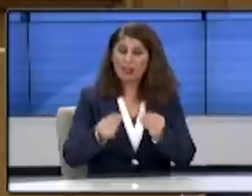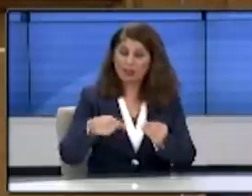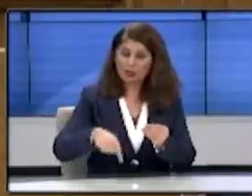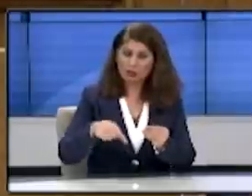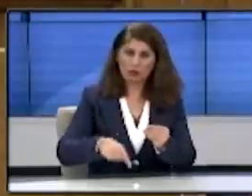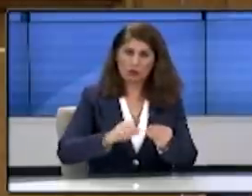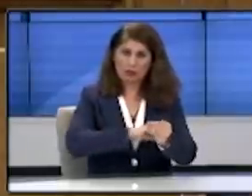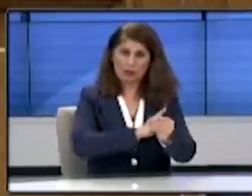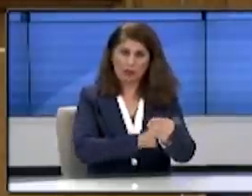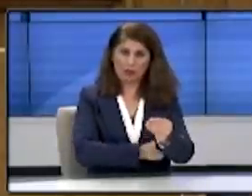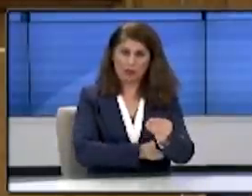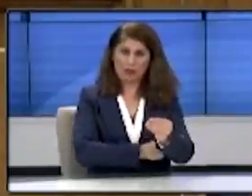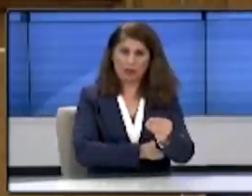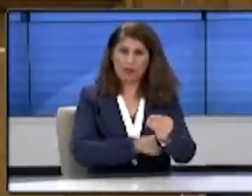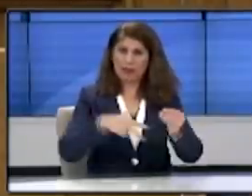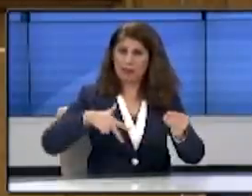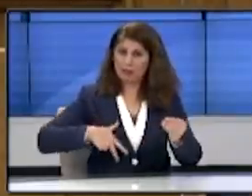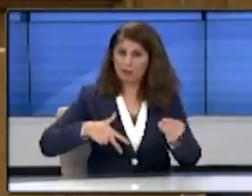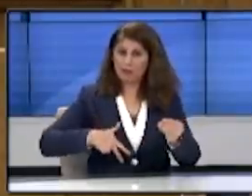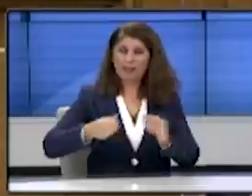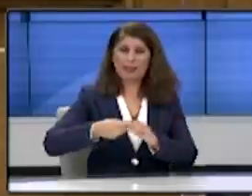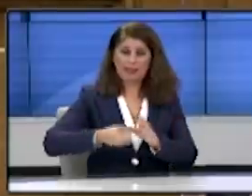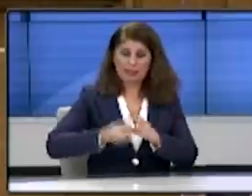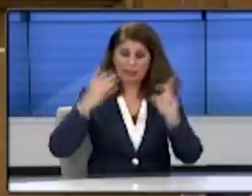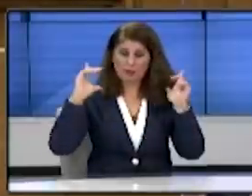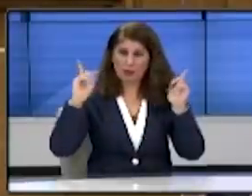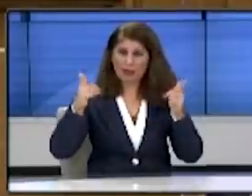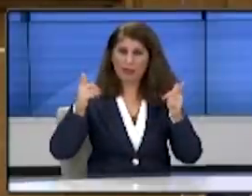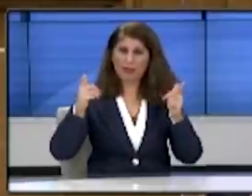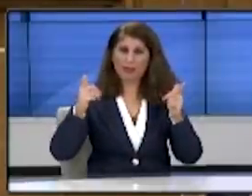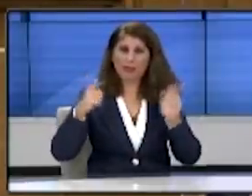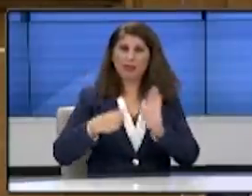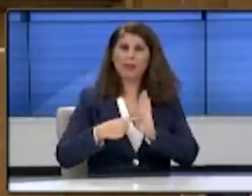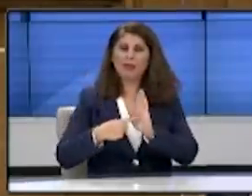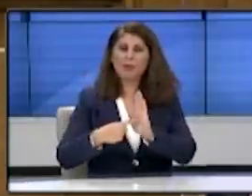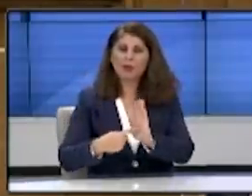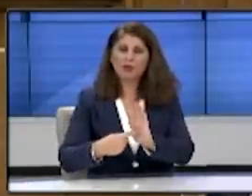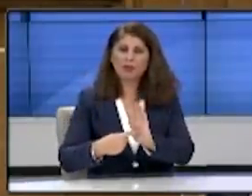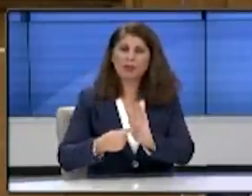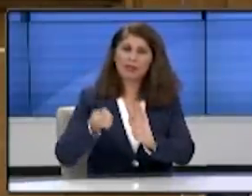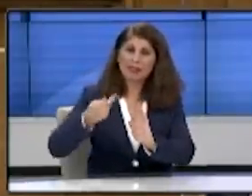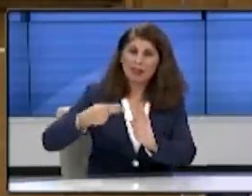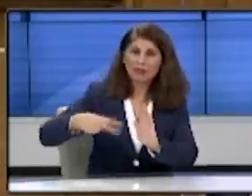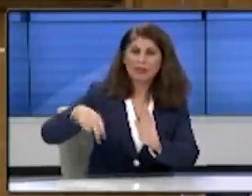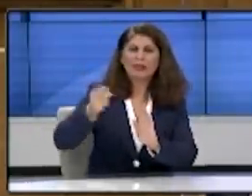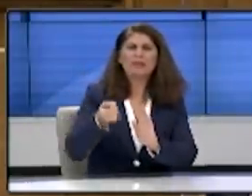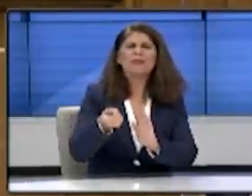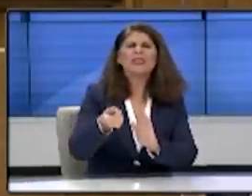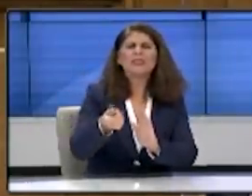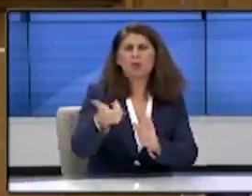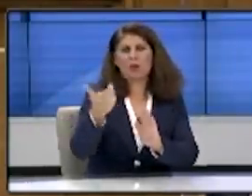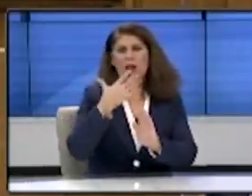τώρα τη δυνατότητα στην κυβέρνηση της Νέας Δημοκρατίας να παρουσιάζει τις αυξήσεις